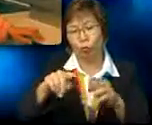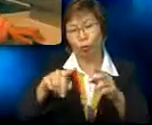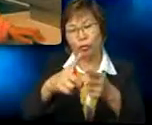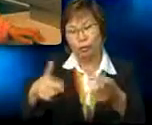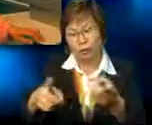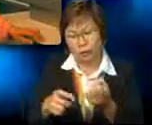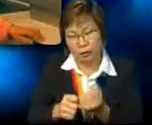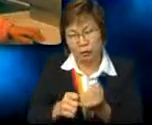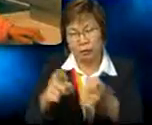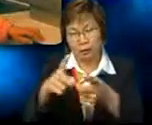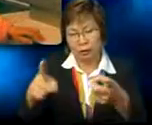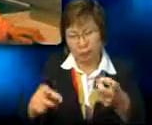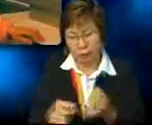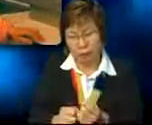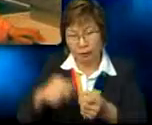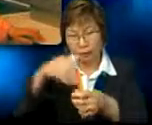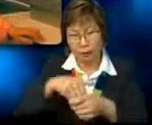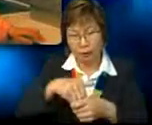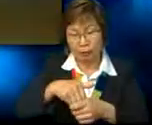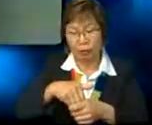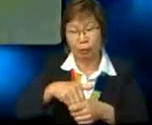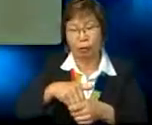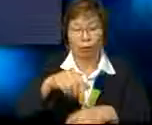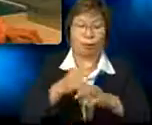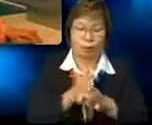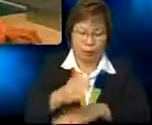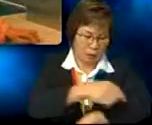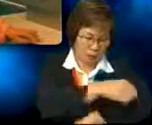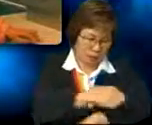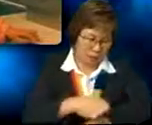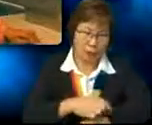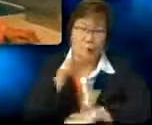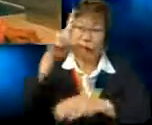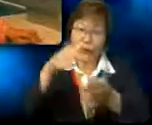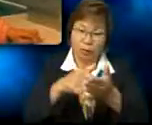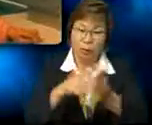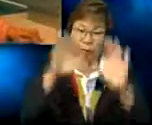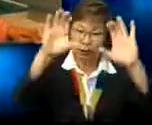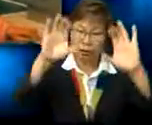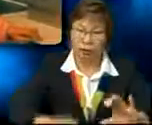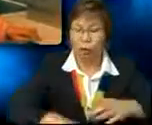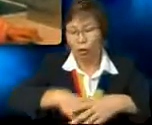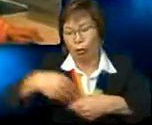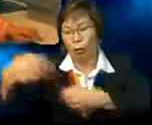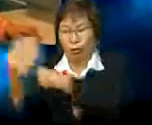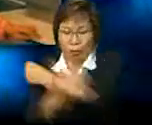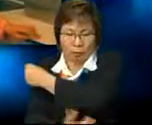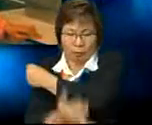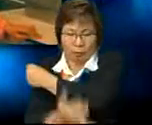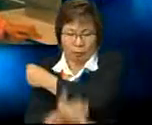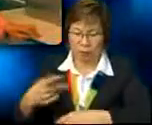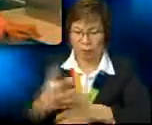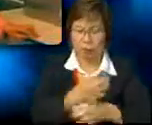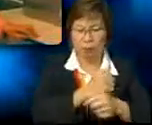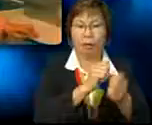iaitu masters dalam bidang ortopedik. Lagi satu cara adalah di luar negeri. Kita boleh